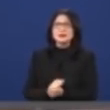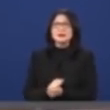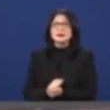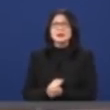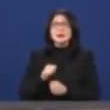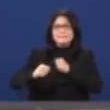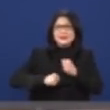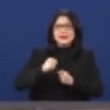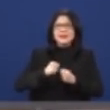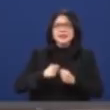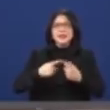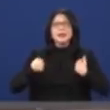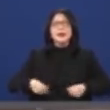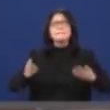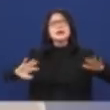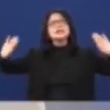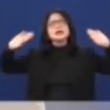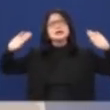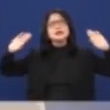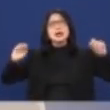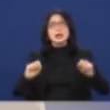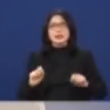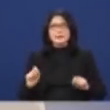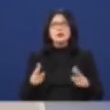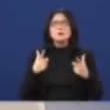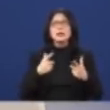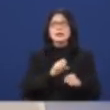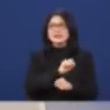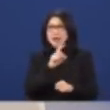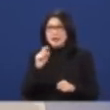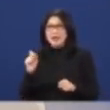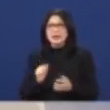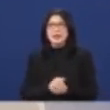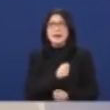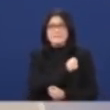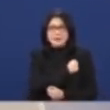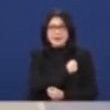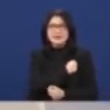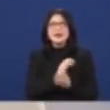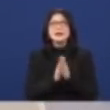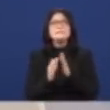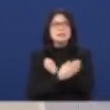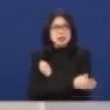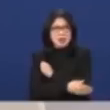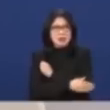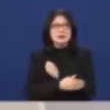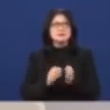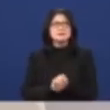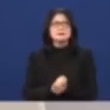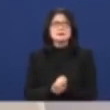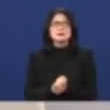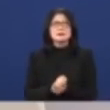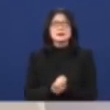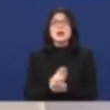menjalankan Pancasila dalam kehidupan sehari-hari dalam berbangsa dan ber negara di